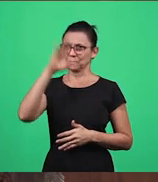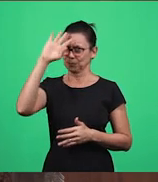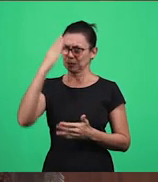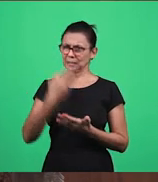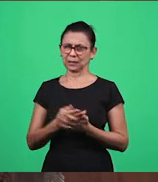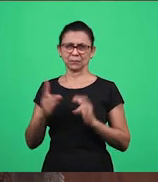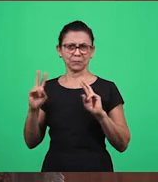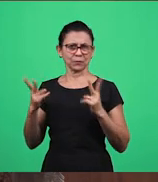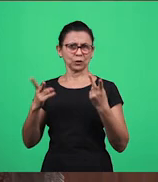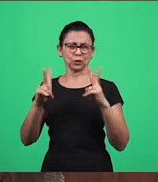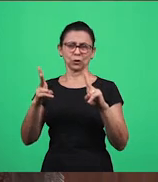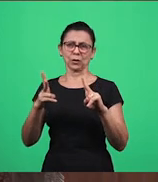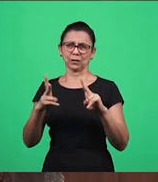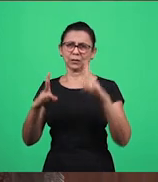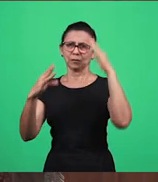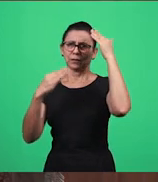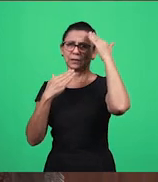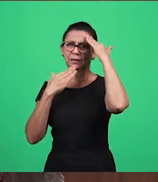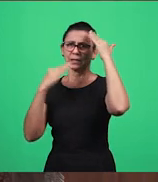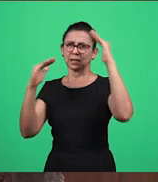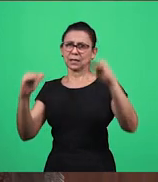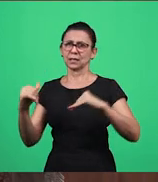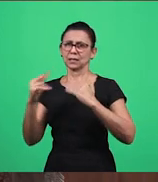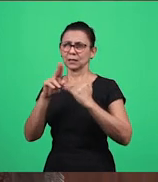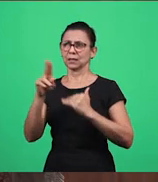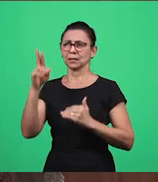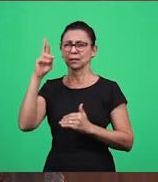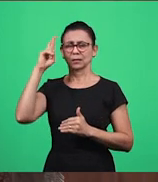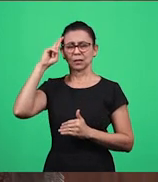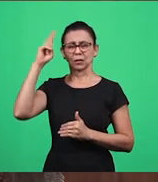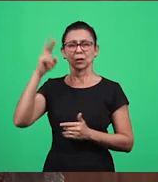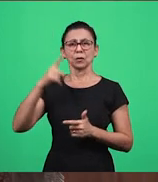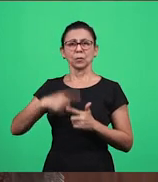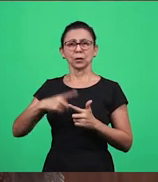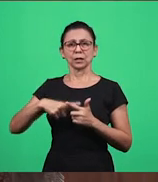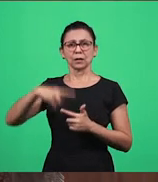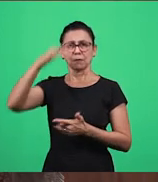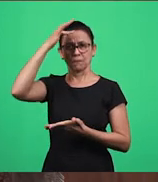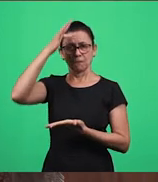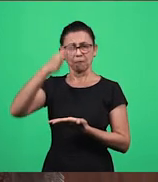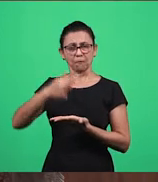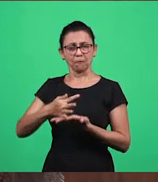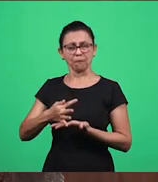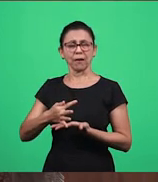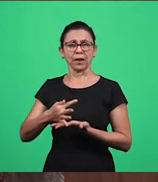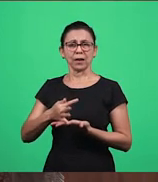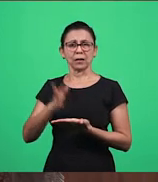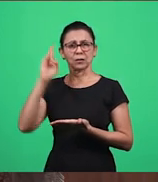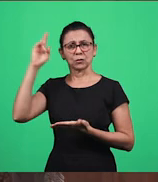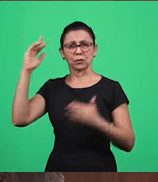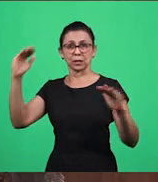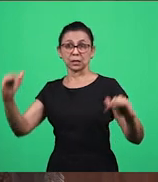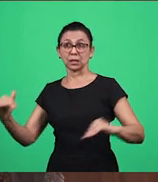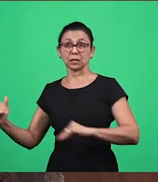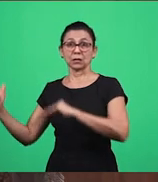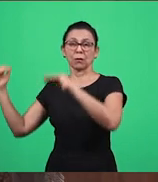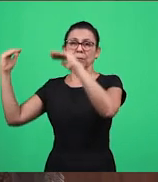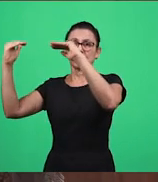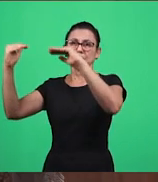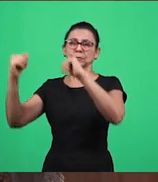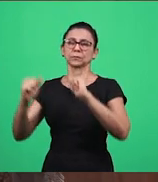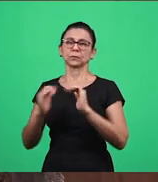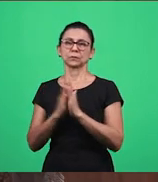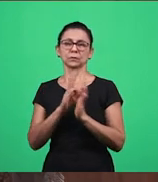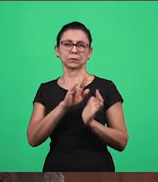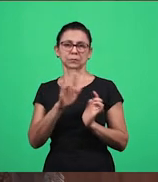на испытания, мы верим, что победа придет. Поэтому мы славим имя Твое, как акт веры. Потому что Господь суверен